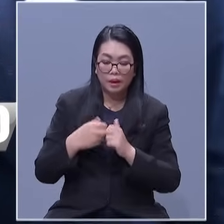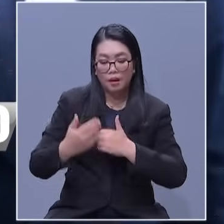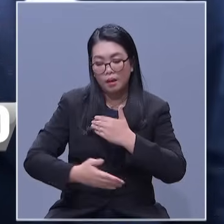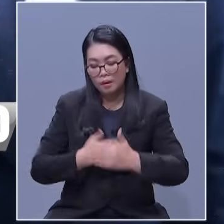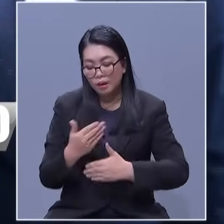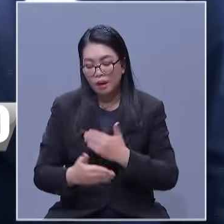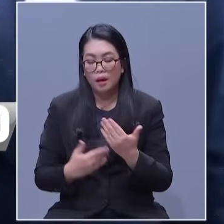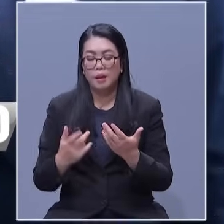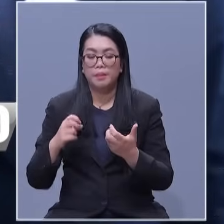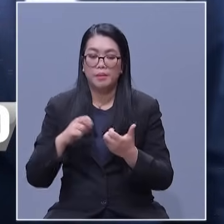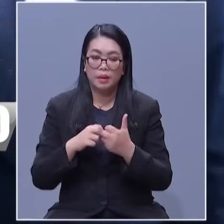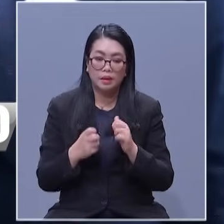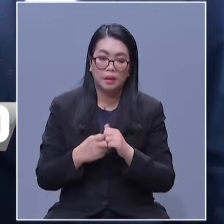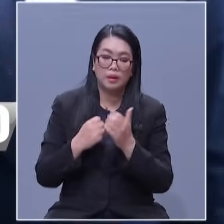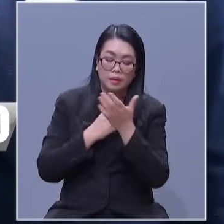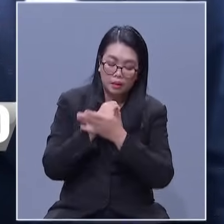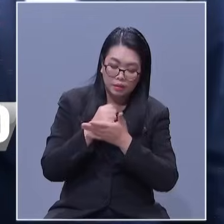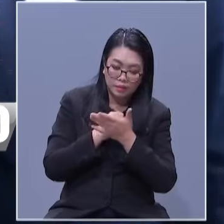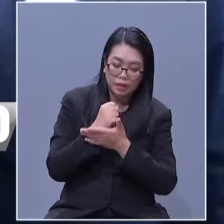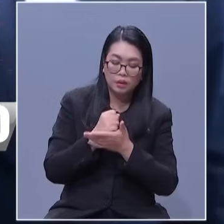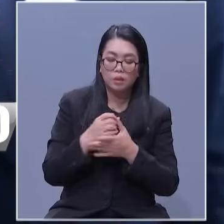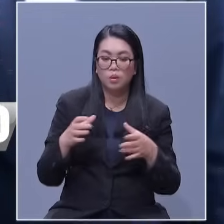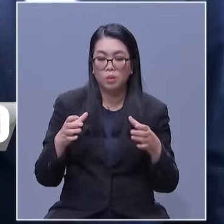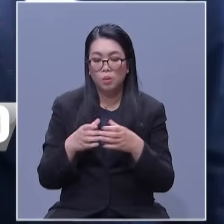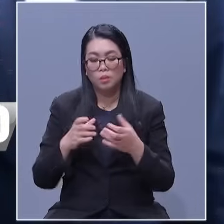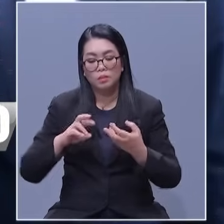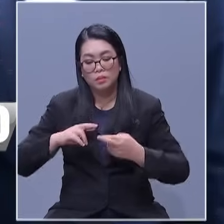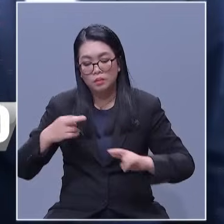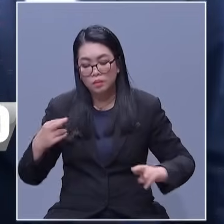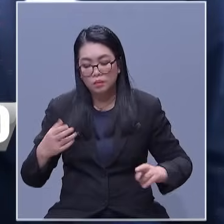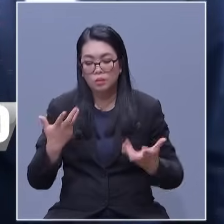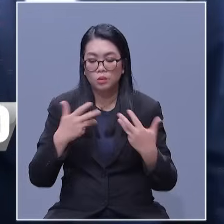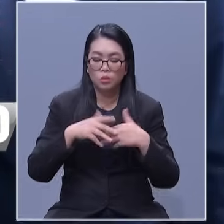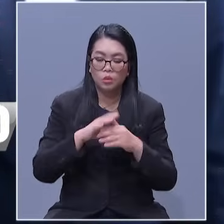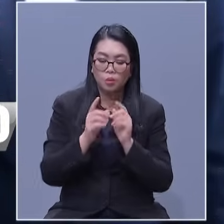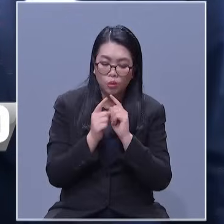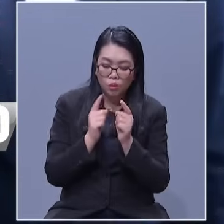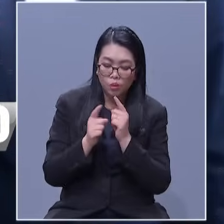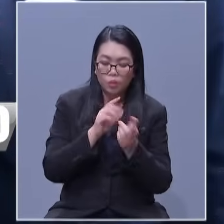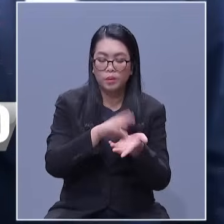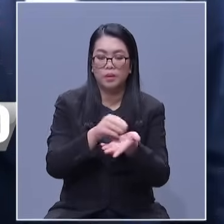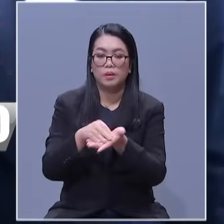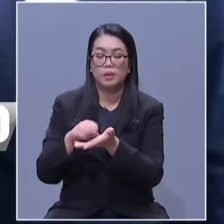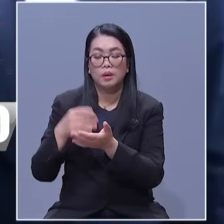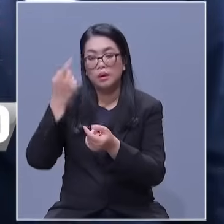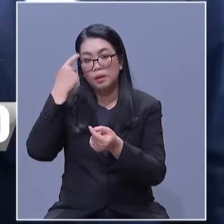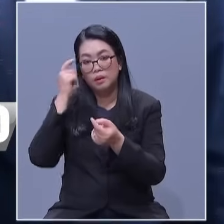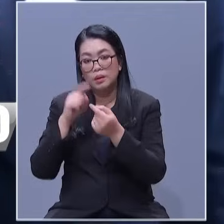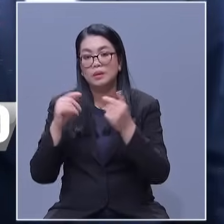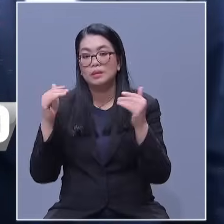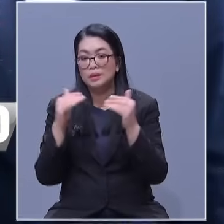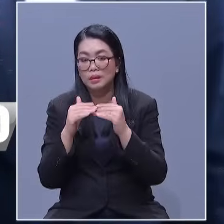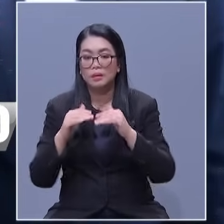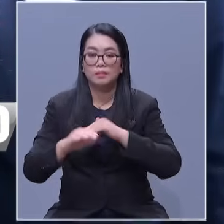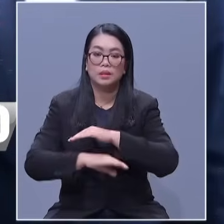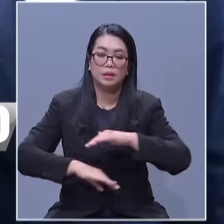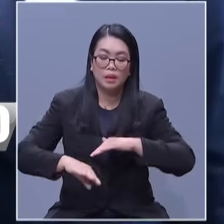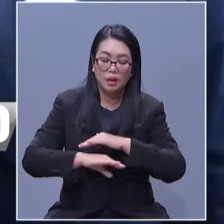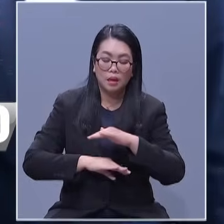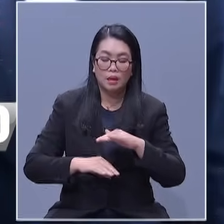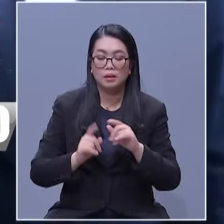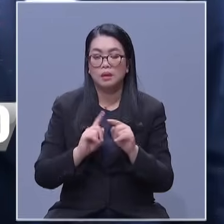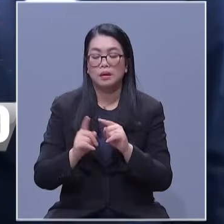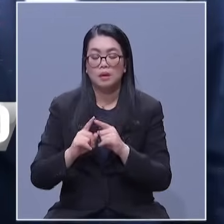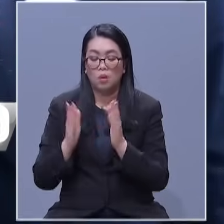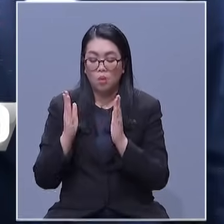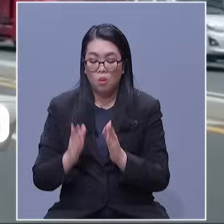ดนและปัญหายาเสพติดพบปะกลุ่มชาติพันธุ์และร่วมพูดคุยประเด็นการเข้าถึงสิทธิขั้นพื้นฐานของบุคคล